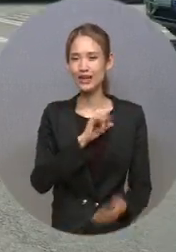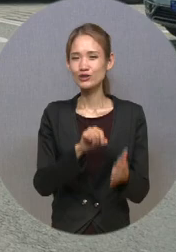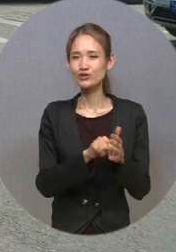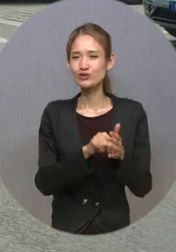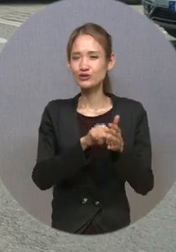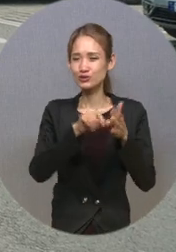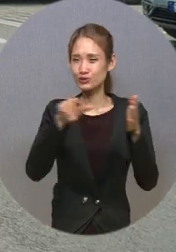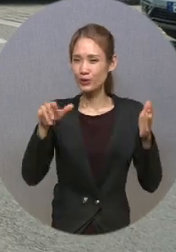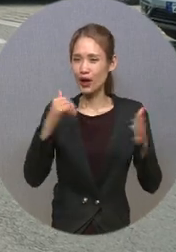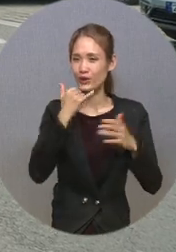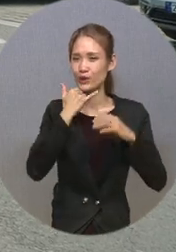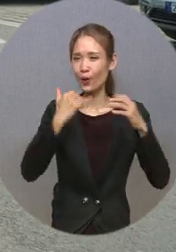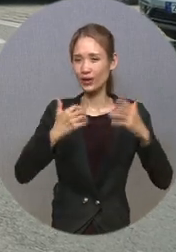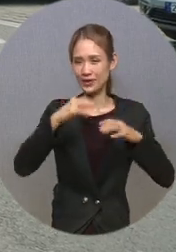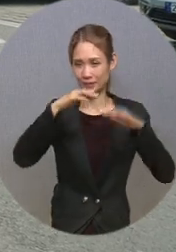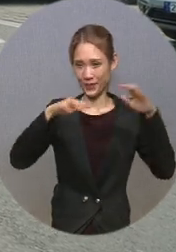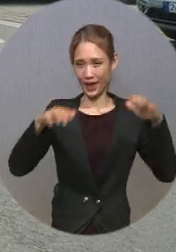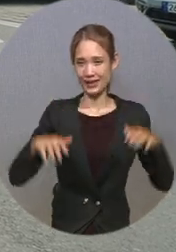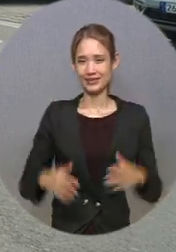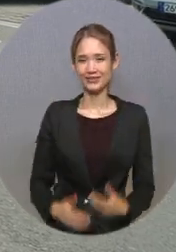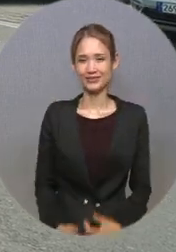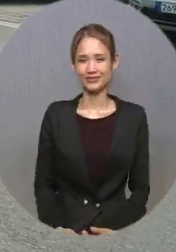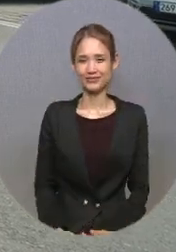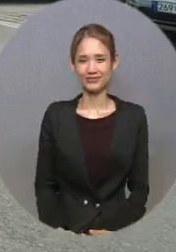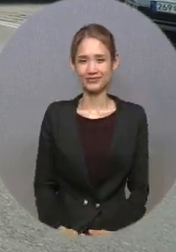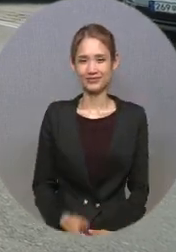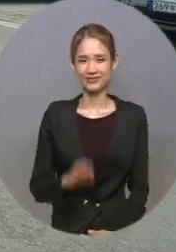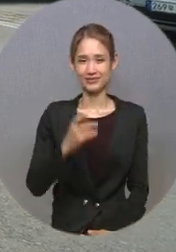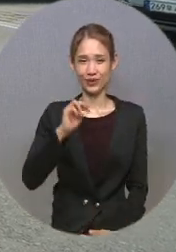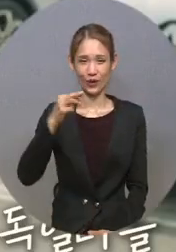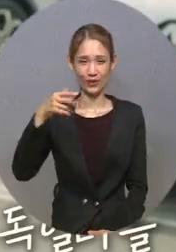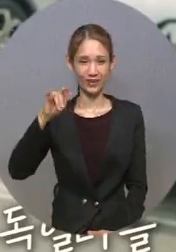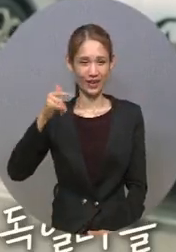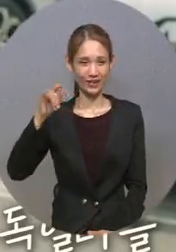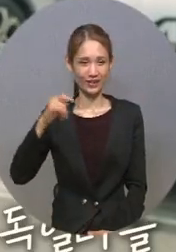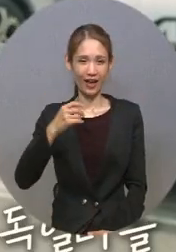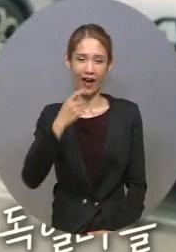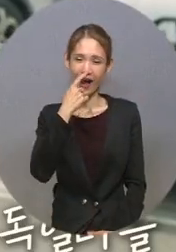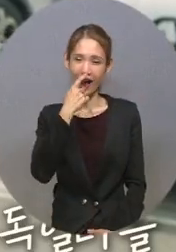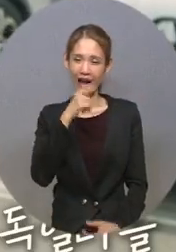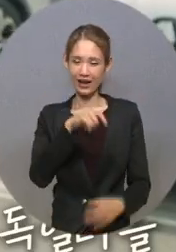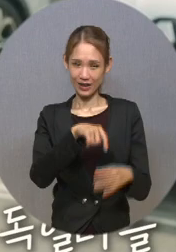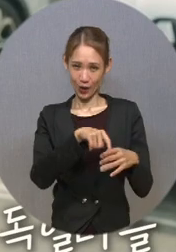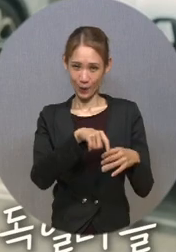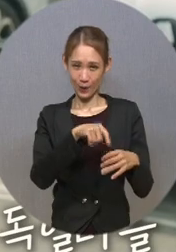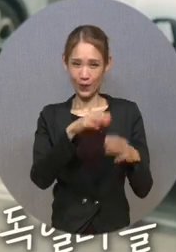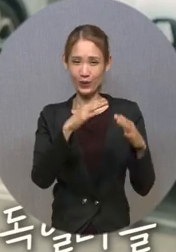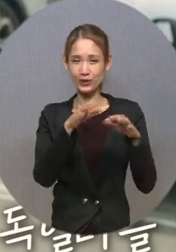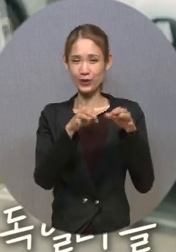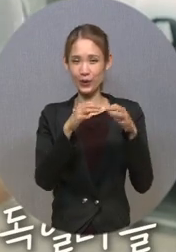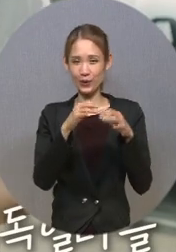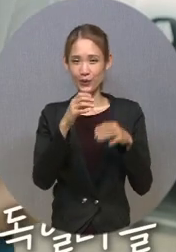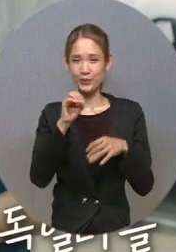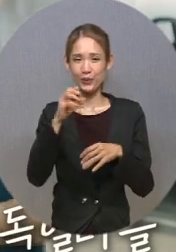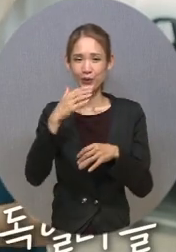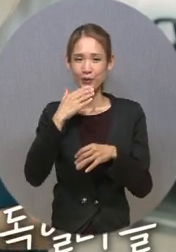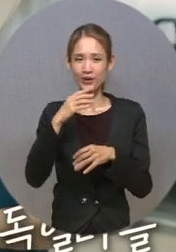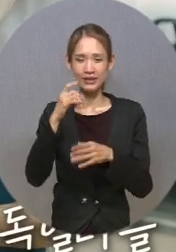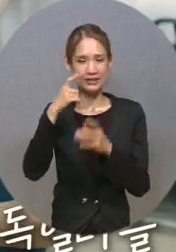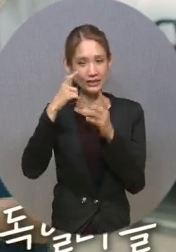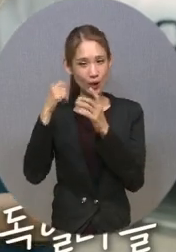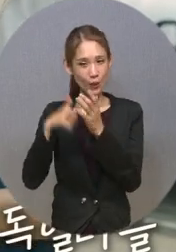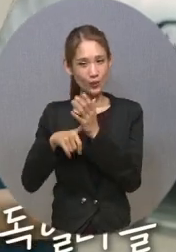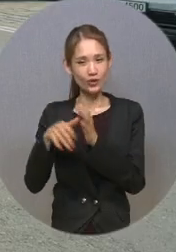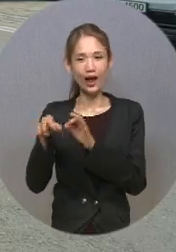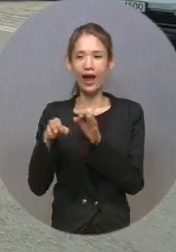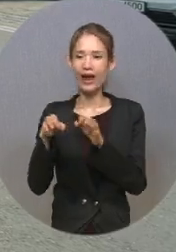독일 마을입니다. 이야, 인터내셔널, 인터내셔널. 카페도 있고, 맥주집도 있고, 기념품 맞다. 가게도 있고, 액세서리 가게도